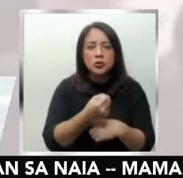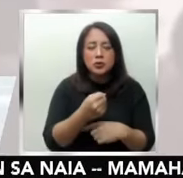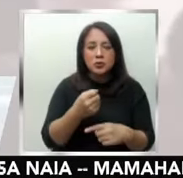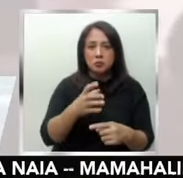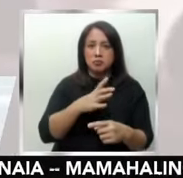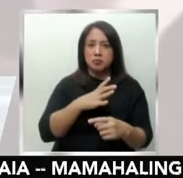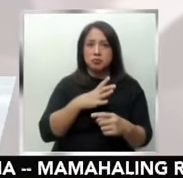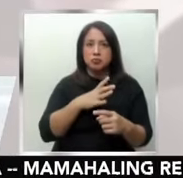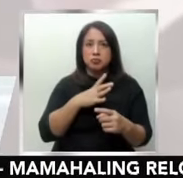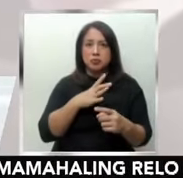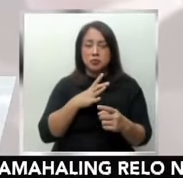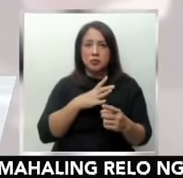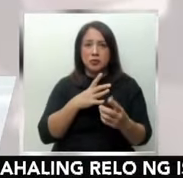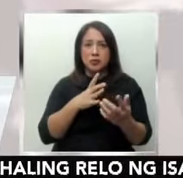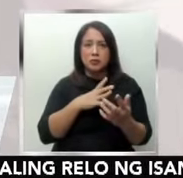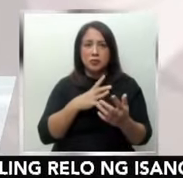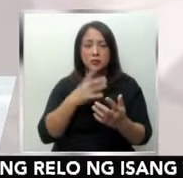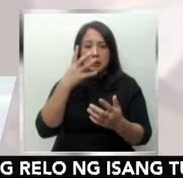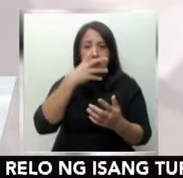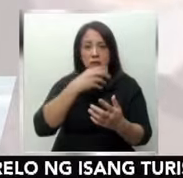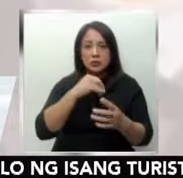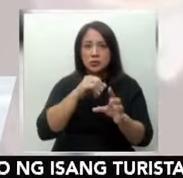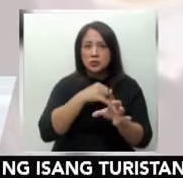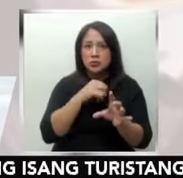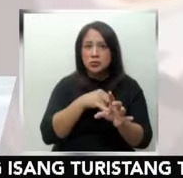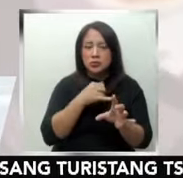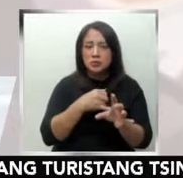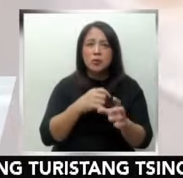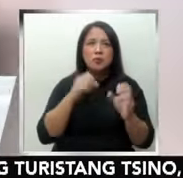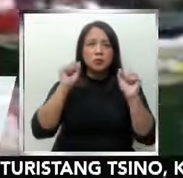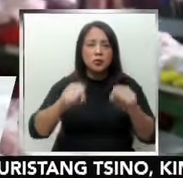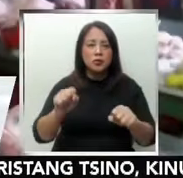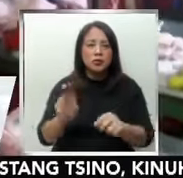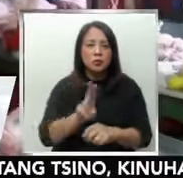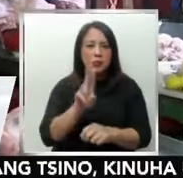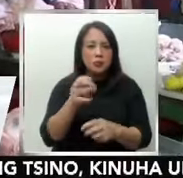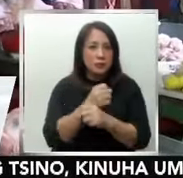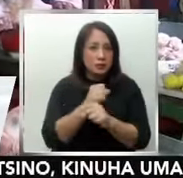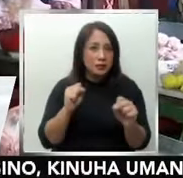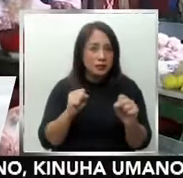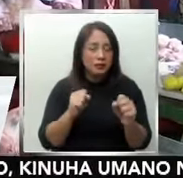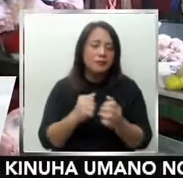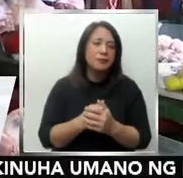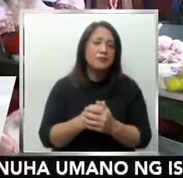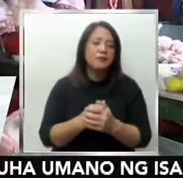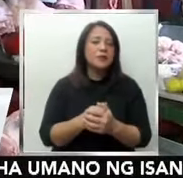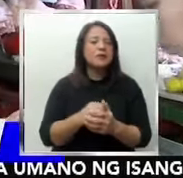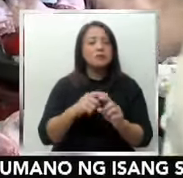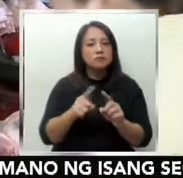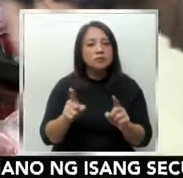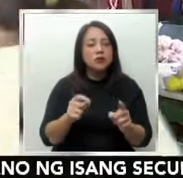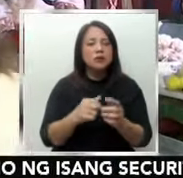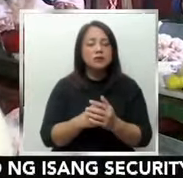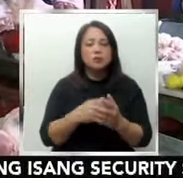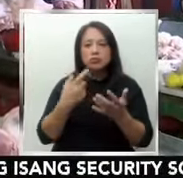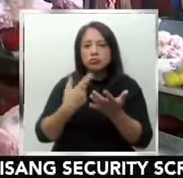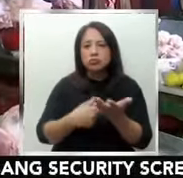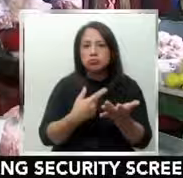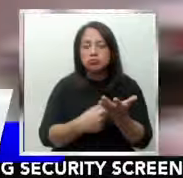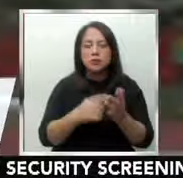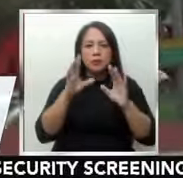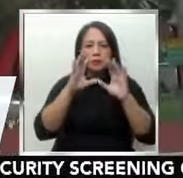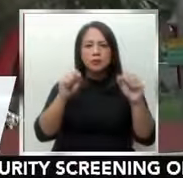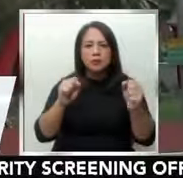driver maganda yung jeep niya pwede pang gamitin yan safe pa naman samantala nalaki din ng pangulo ang bilisang pagmahal ng